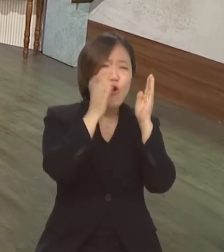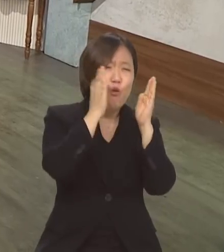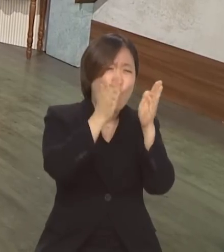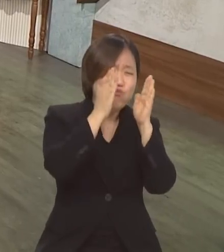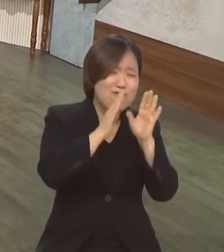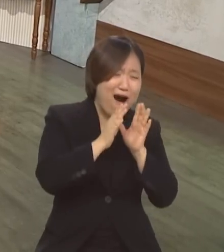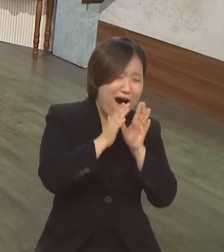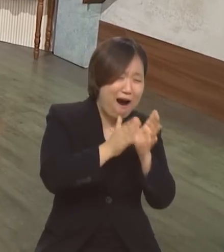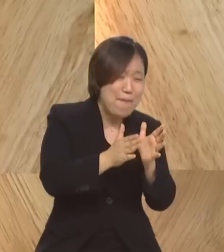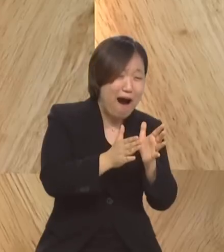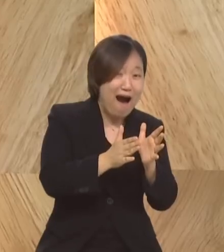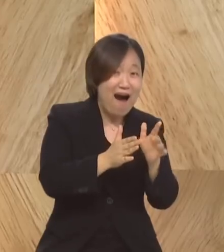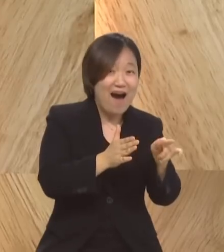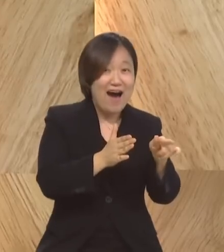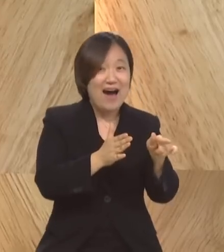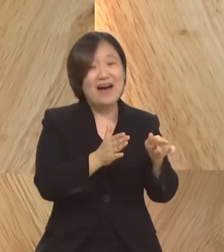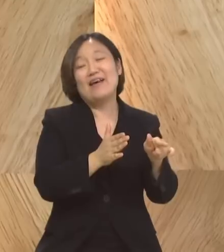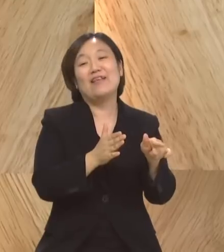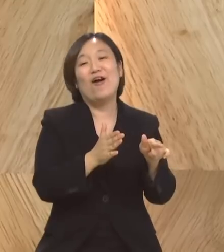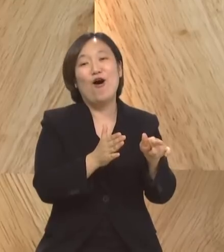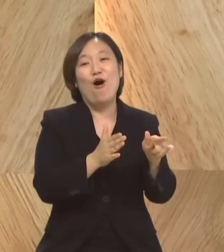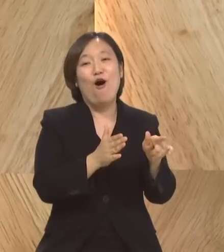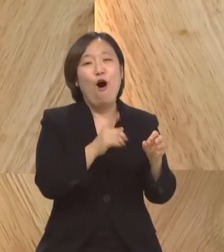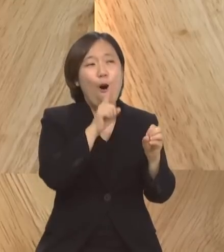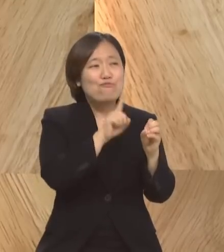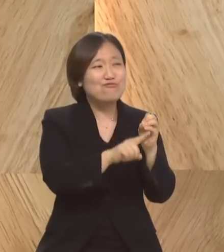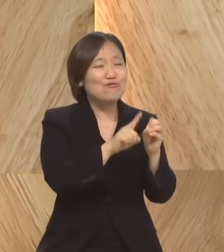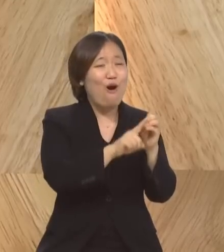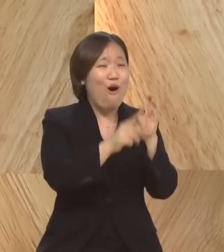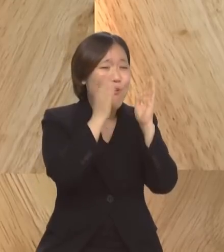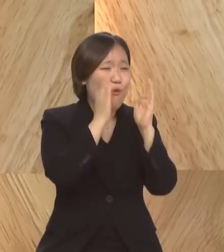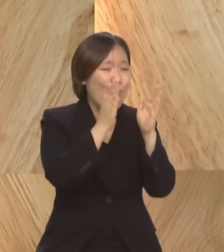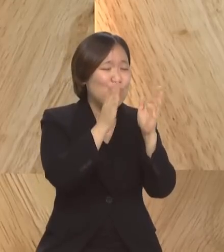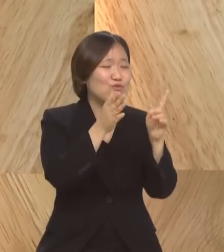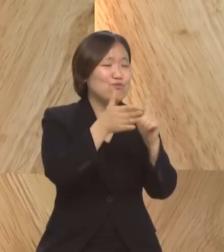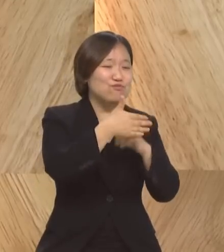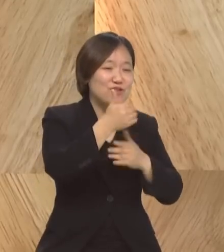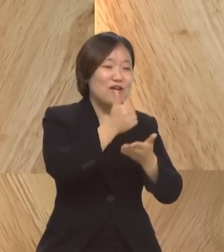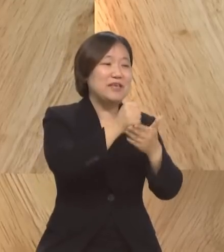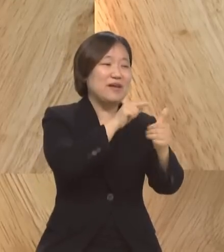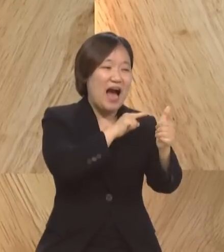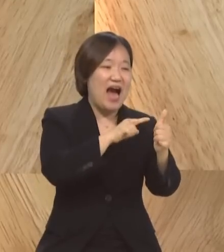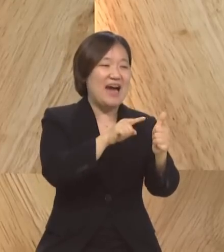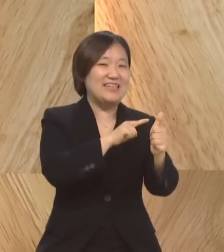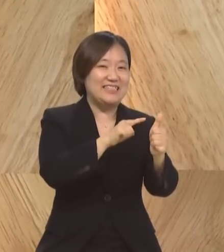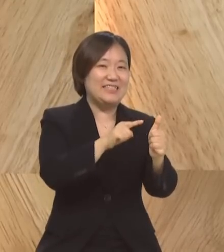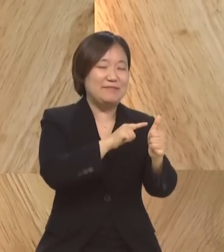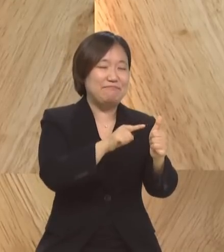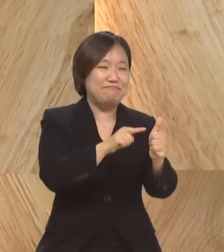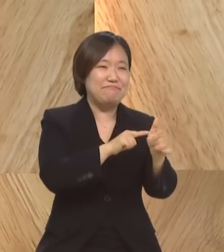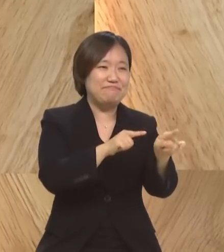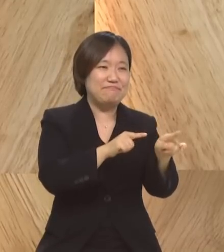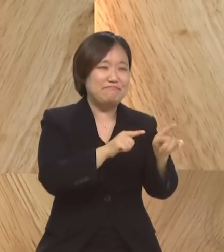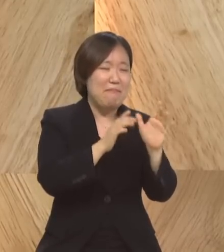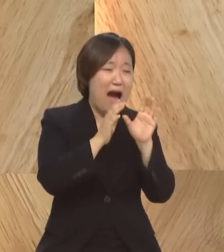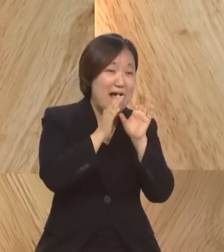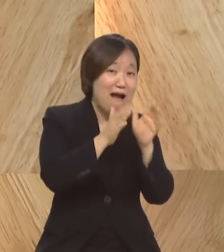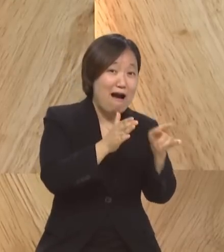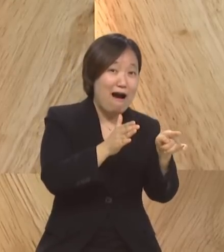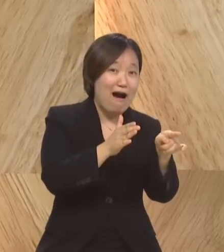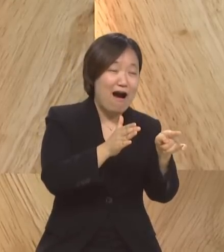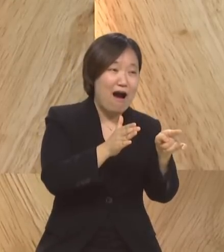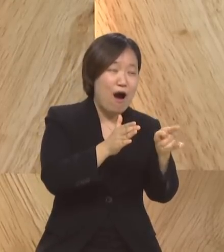빠져가지고 출가하기 전에 이렇게 불교에 부처님의 가르침에 깊이 푹 빠져서